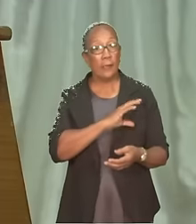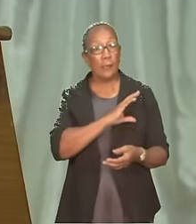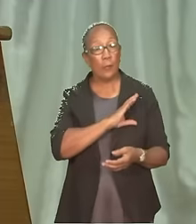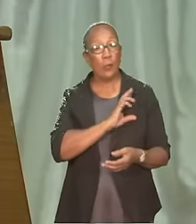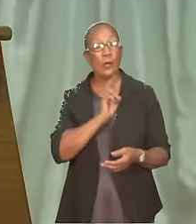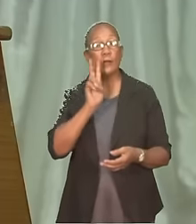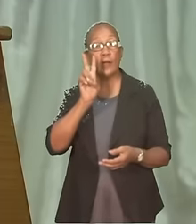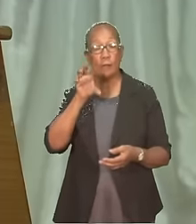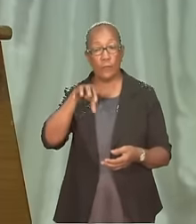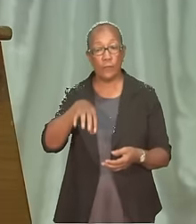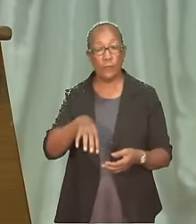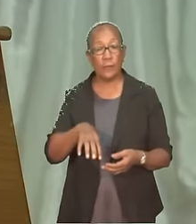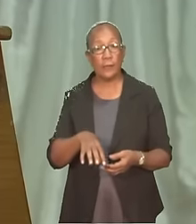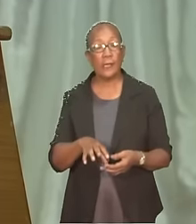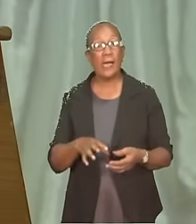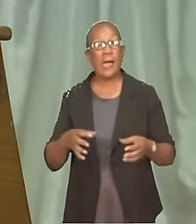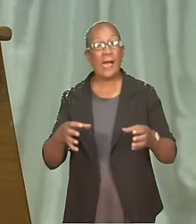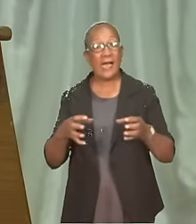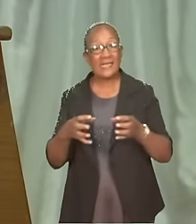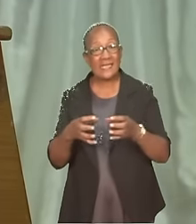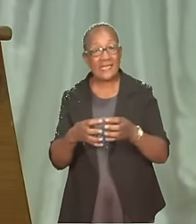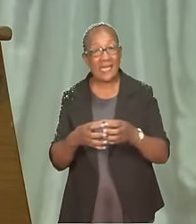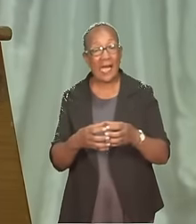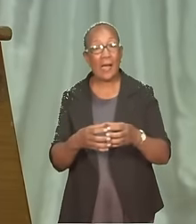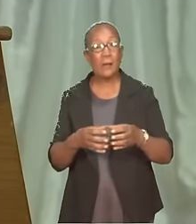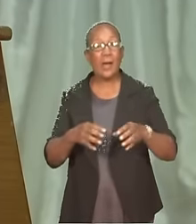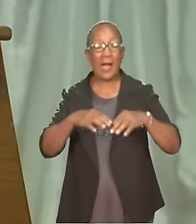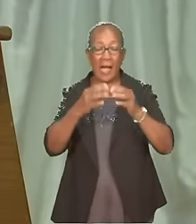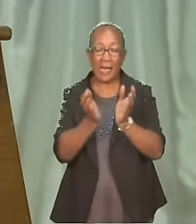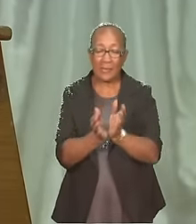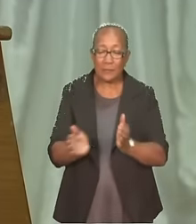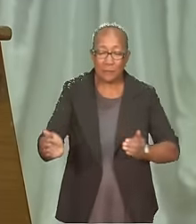ook gevraagd, gaan jullie bij jullie leden naar verzamel alle